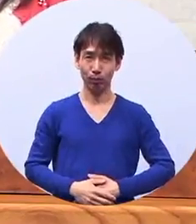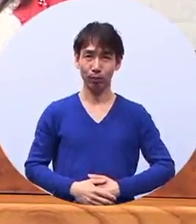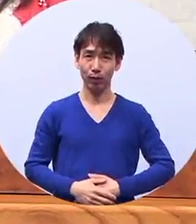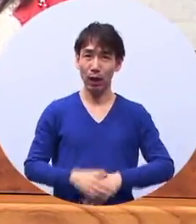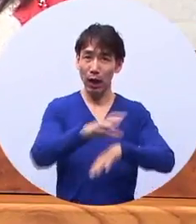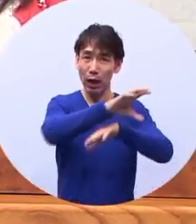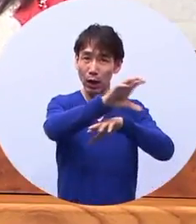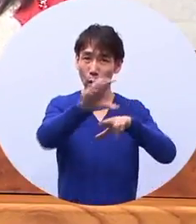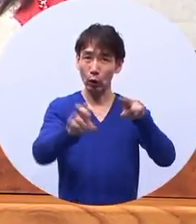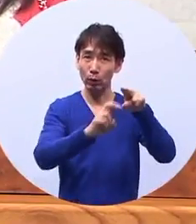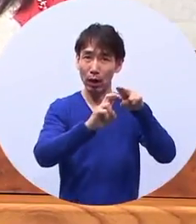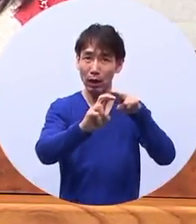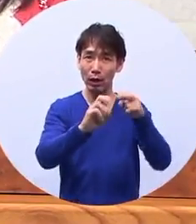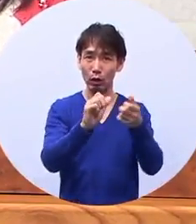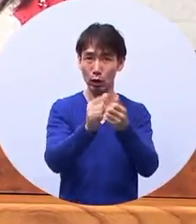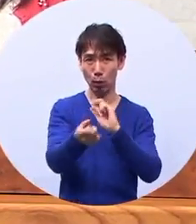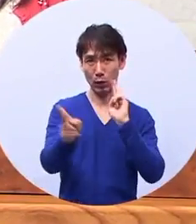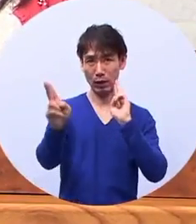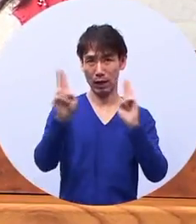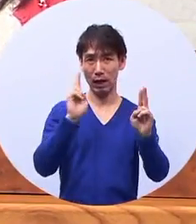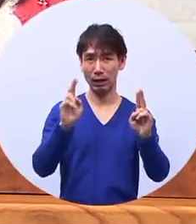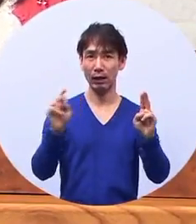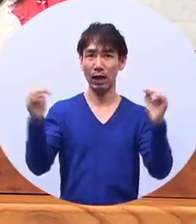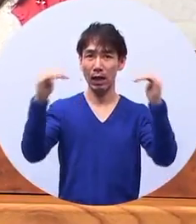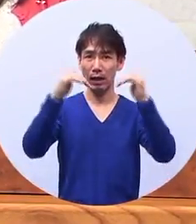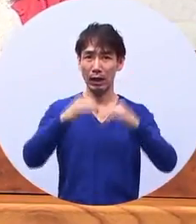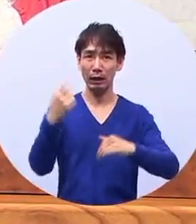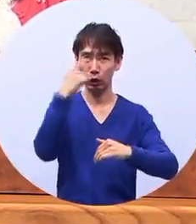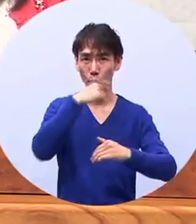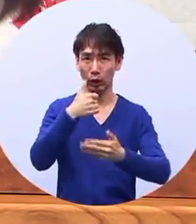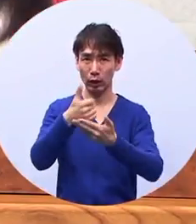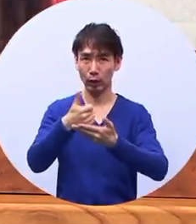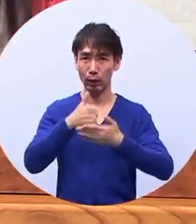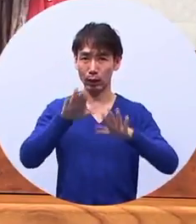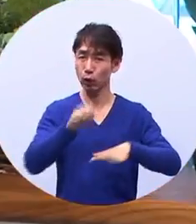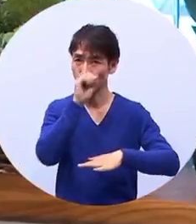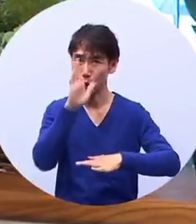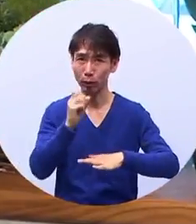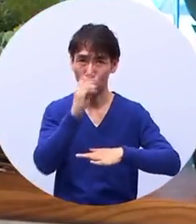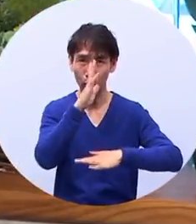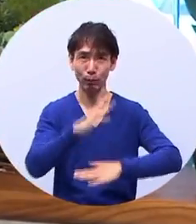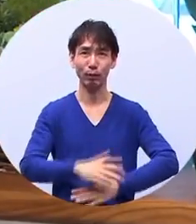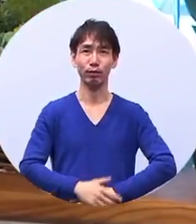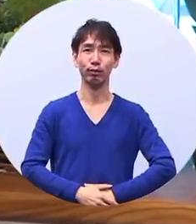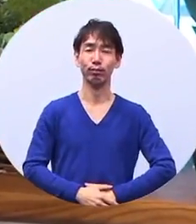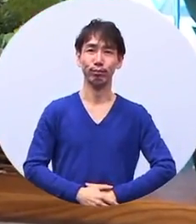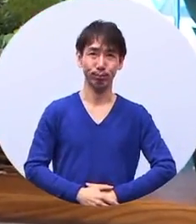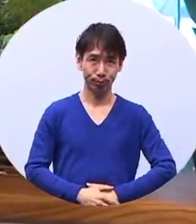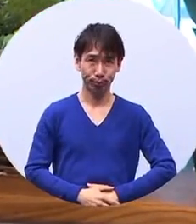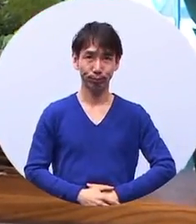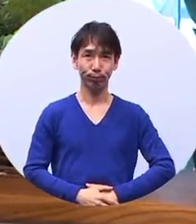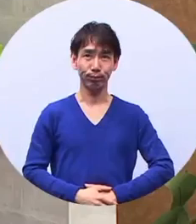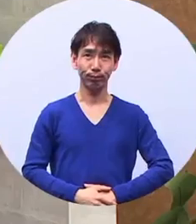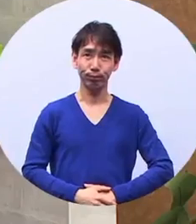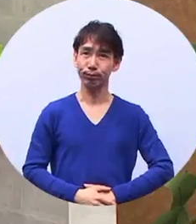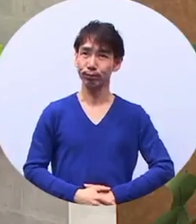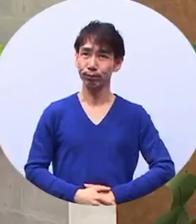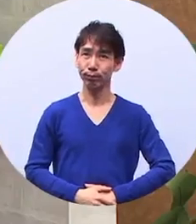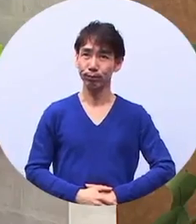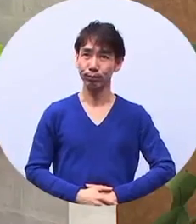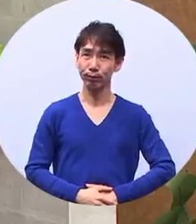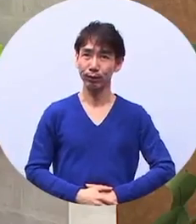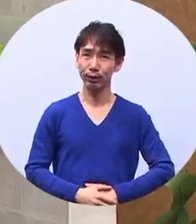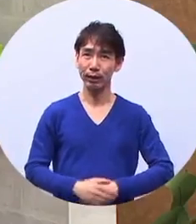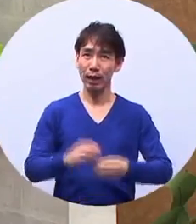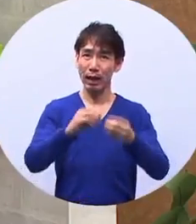ノ島電鉄株式会社谷口哲さんにお越しいただきました。よろしくお願いいたします。 よろしくお願いいたします。 カラーズフェス